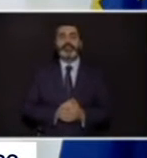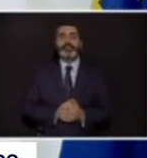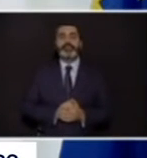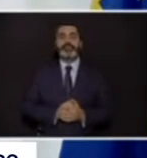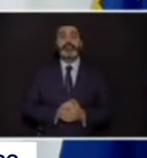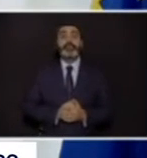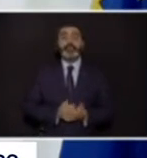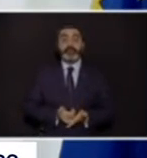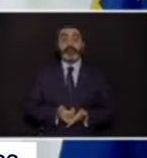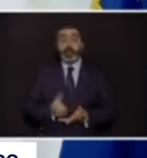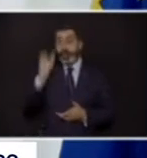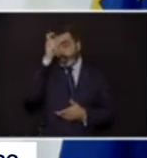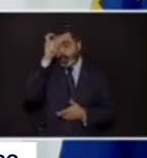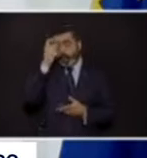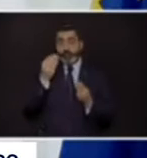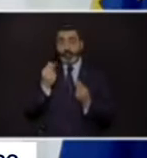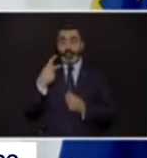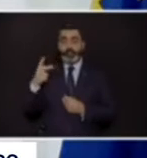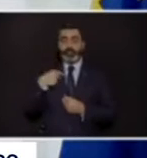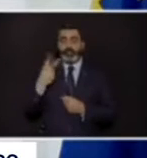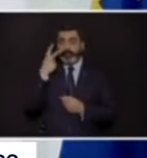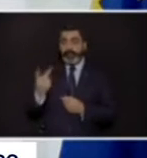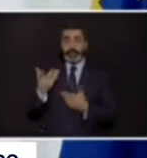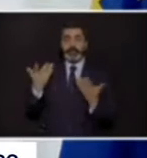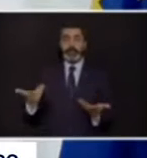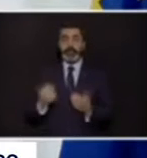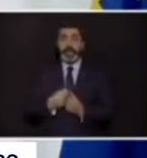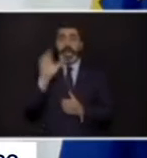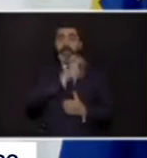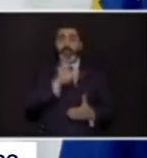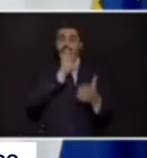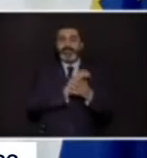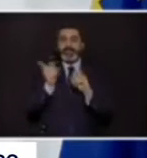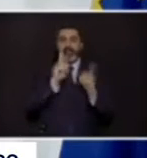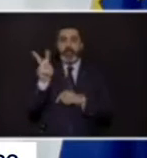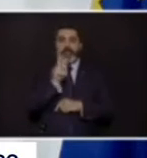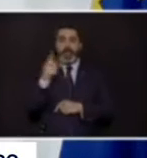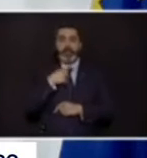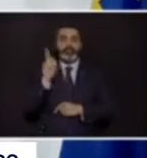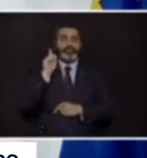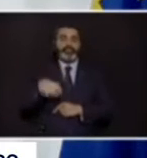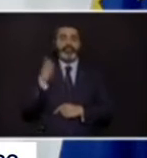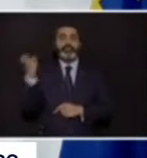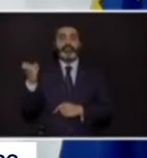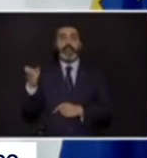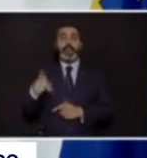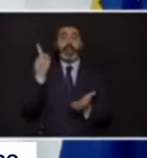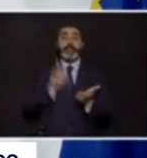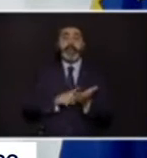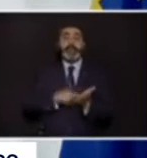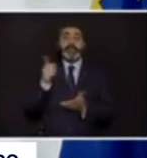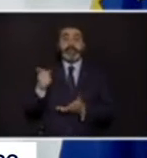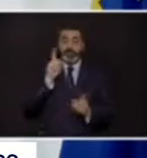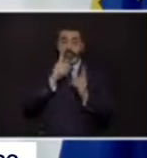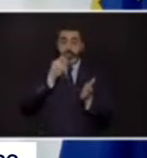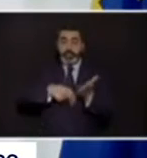Παραβιάζει έτσι κατάφορα την κοινή δήλωση με την Ευρωπαϊκή Ένωση, σύμφωνα με την οποία οφείλει να συγκρατεί πρόσφυγες στο